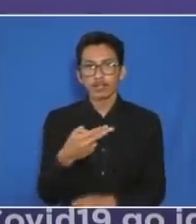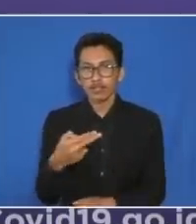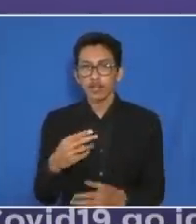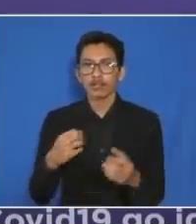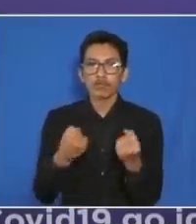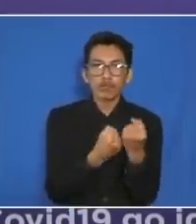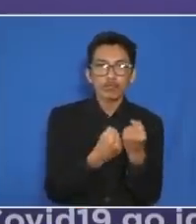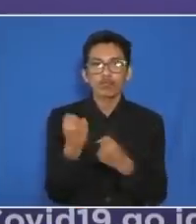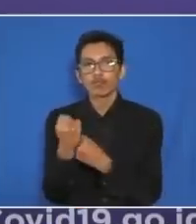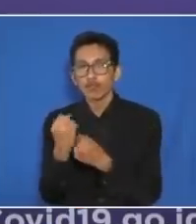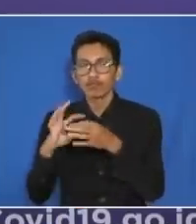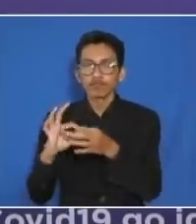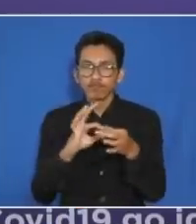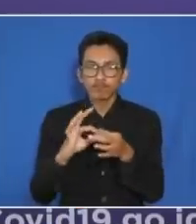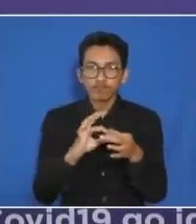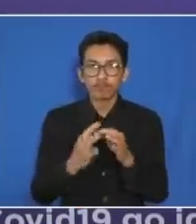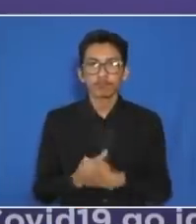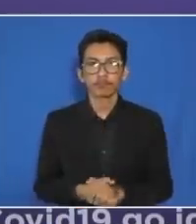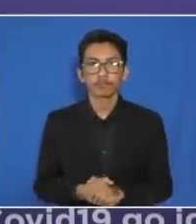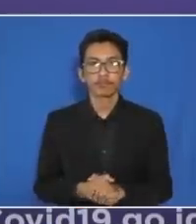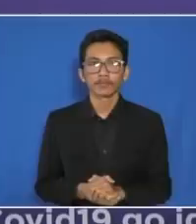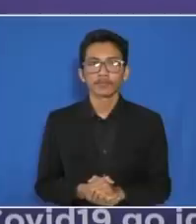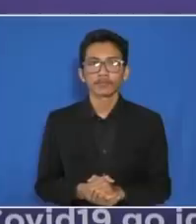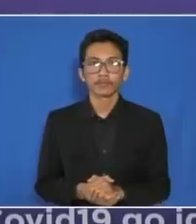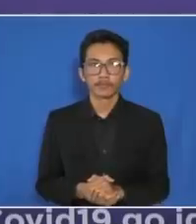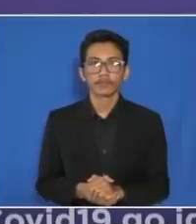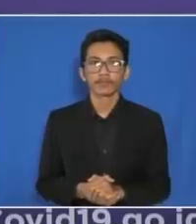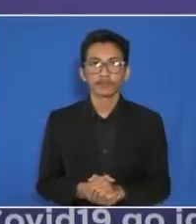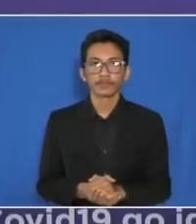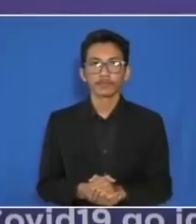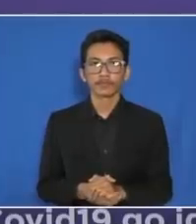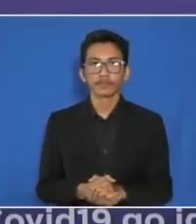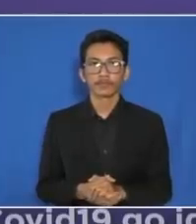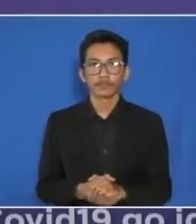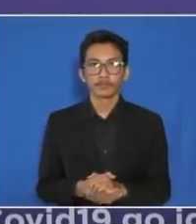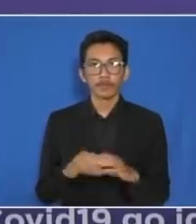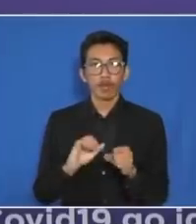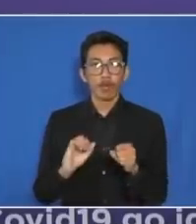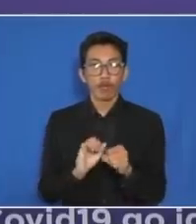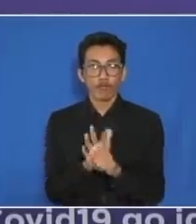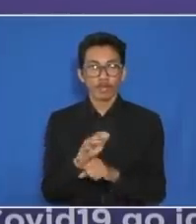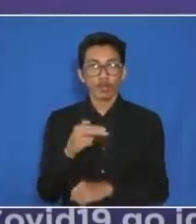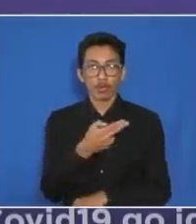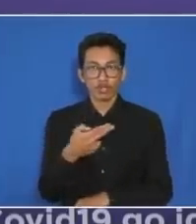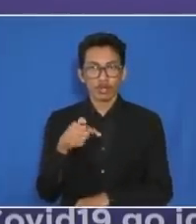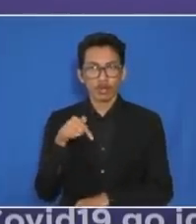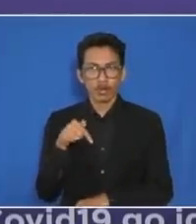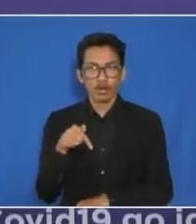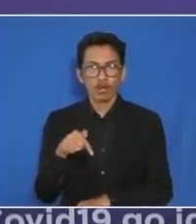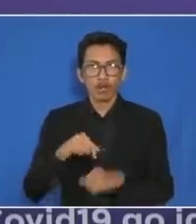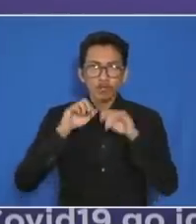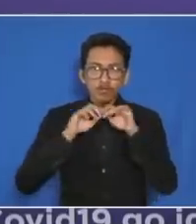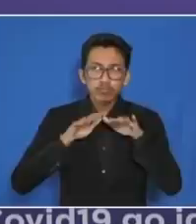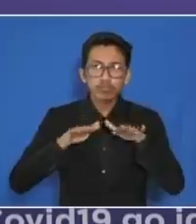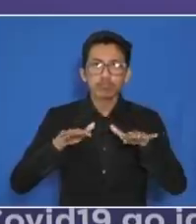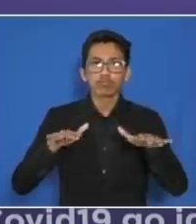bergotong royong demi bangsa dan negara kofit 19 di Indonesia ini telah